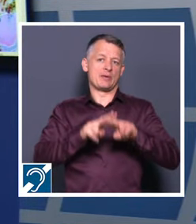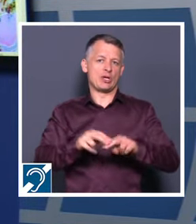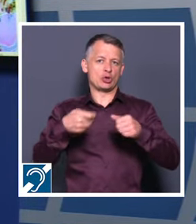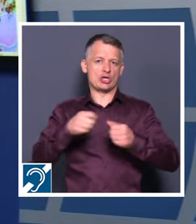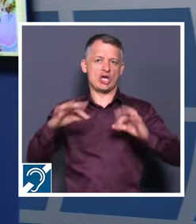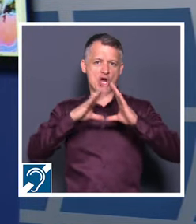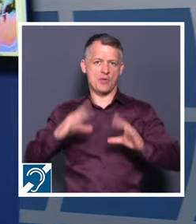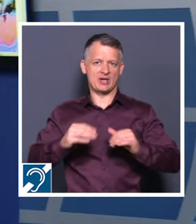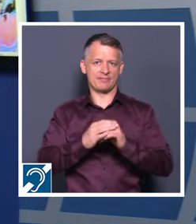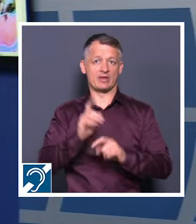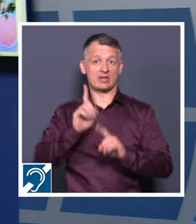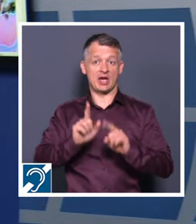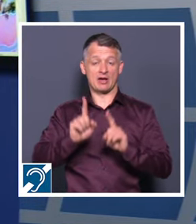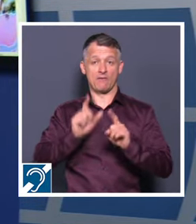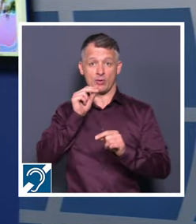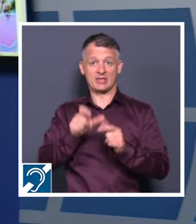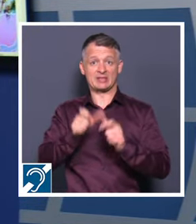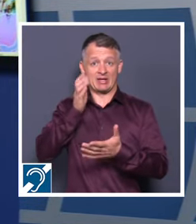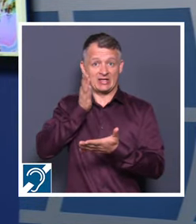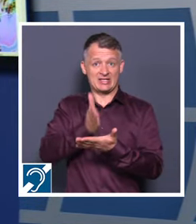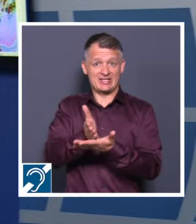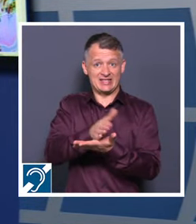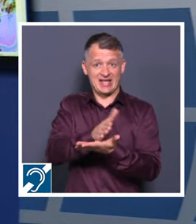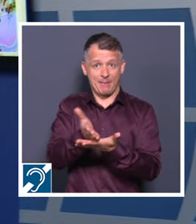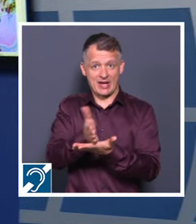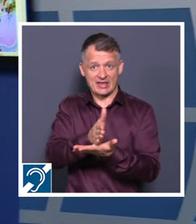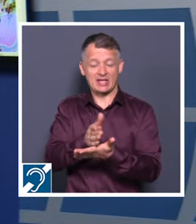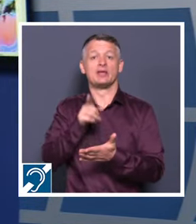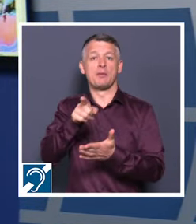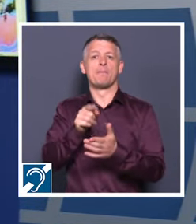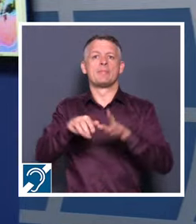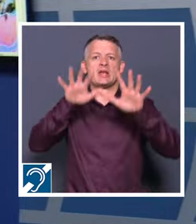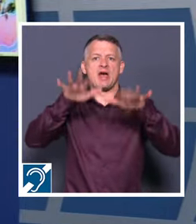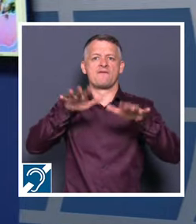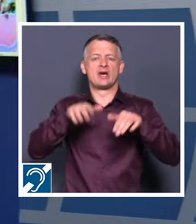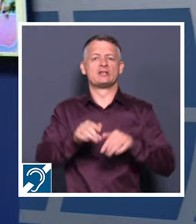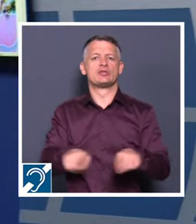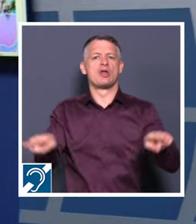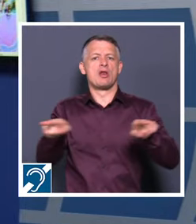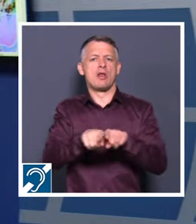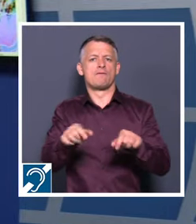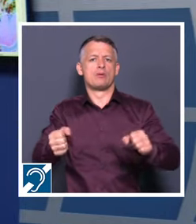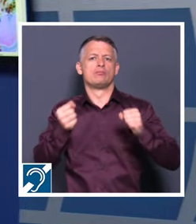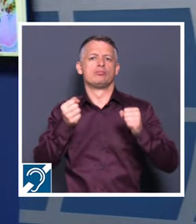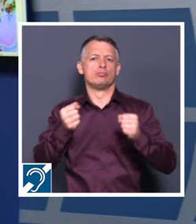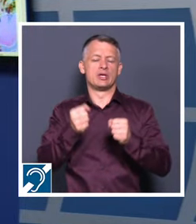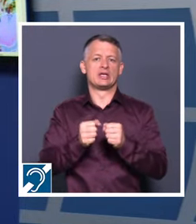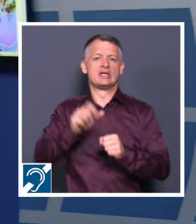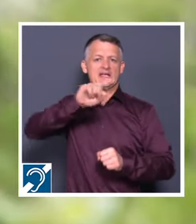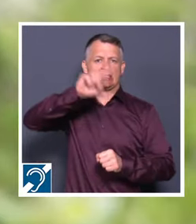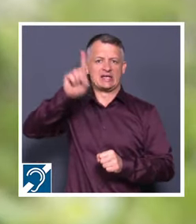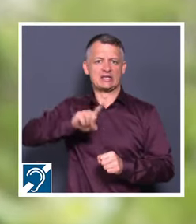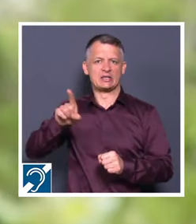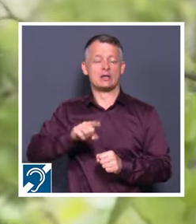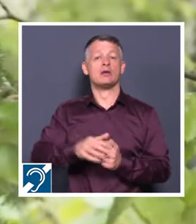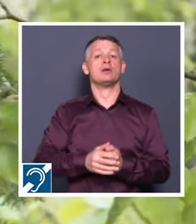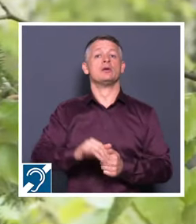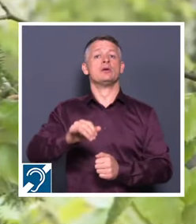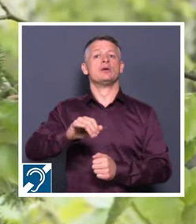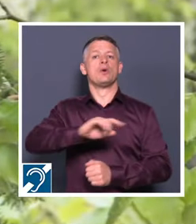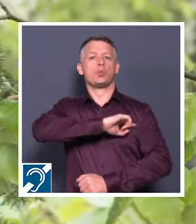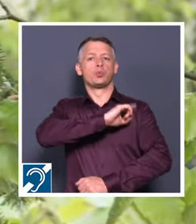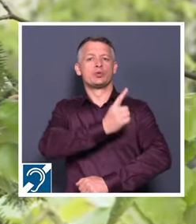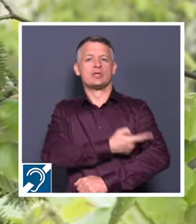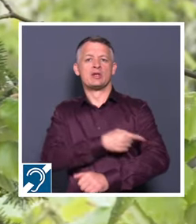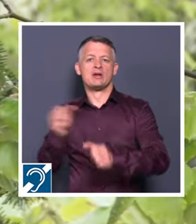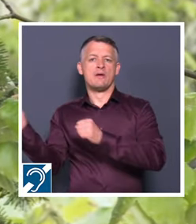această instabilitate, aceasta se va manifesta prin averse, ce vor avea și caracter torențial, descărcări electrice, intensificări ale